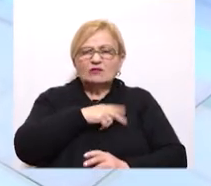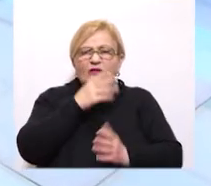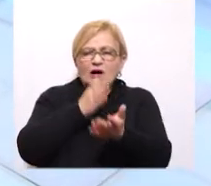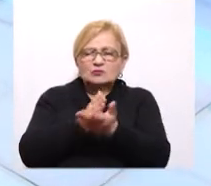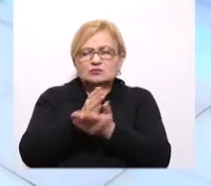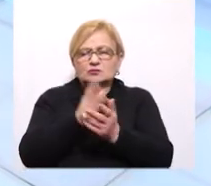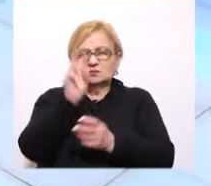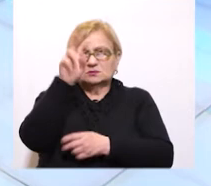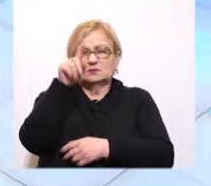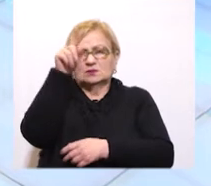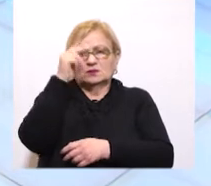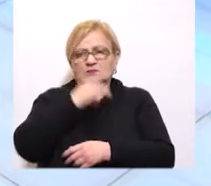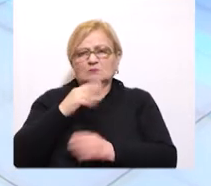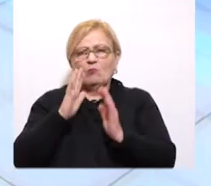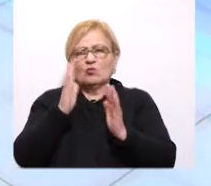მოღვაწეობას ნიშნავს.